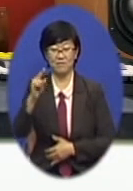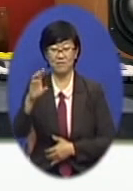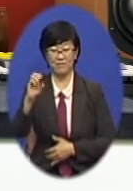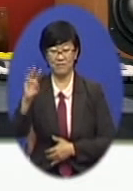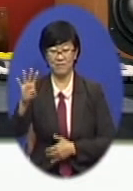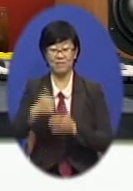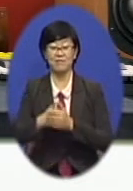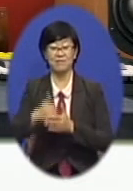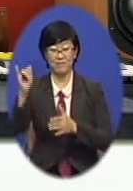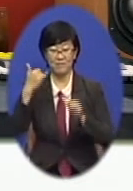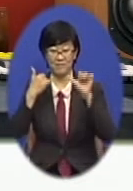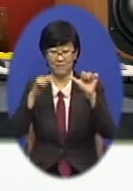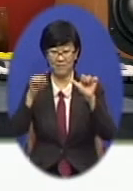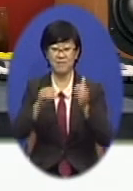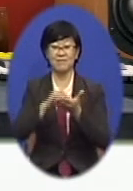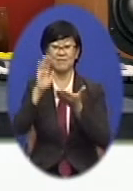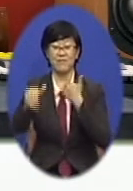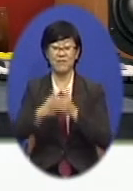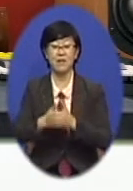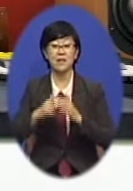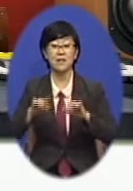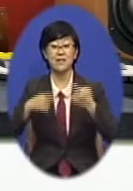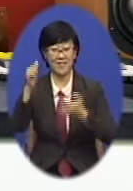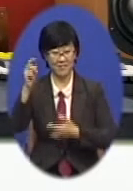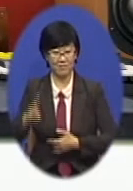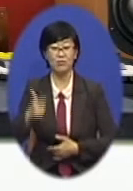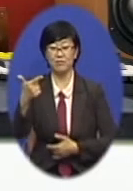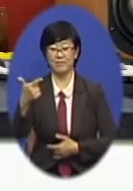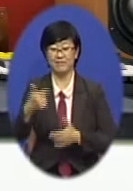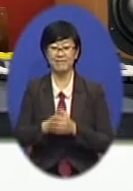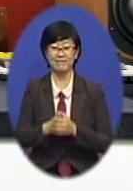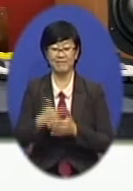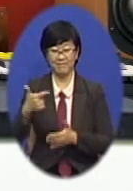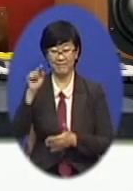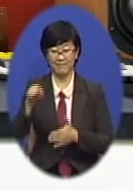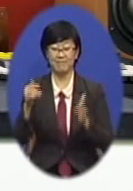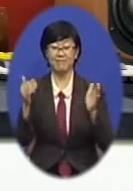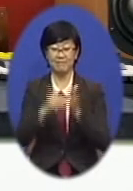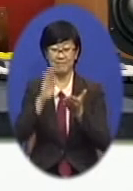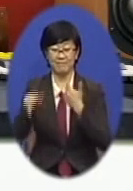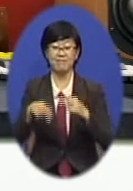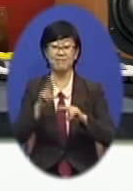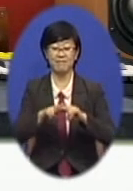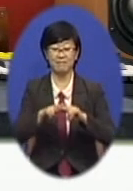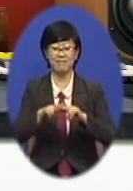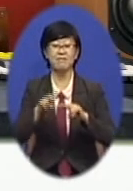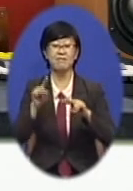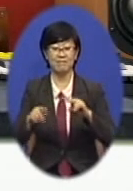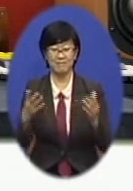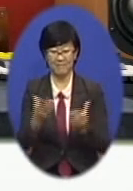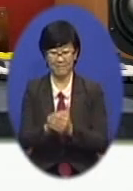060-608-1004-5번의 시청자 심사로 들어오셔서 6번입니다. 지금 노래하실 분은 6번을 눌러주시고 우물정자